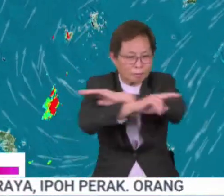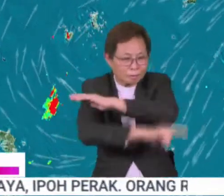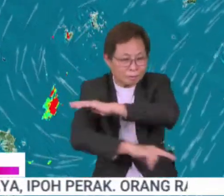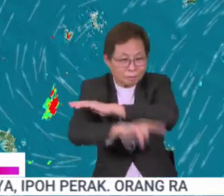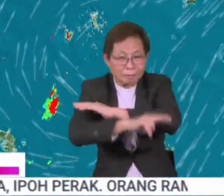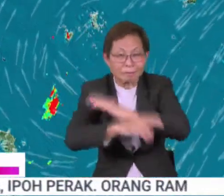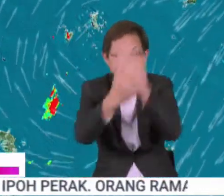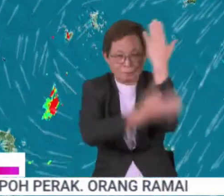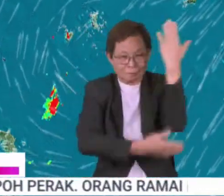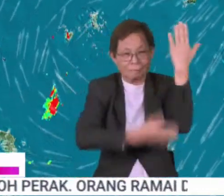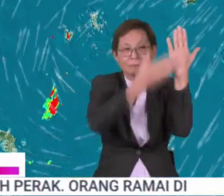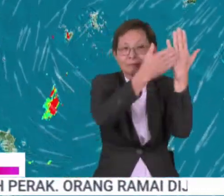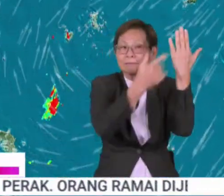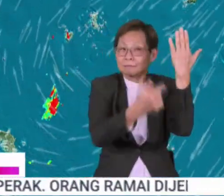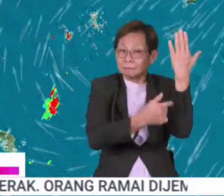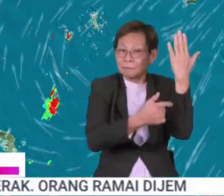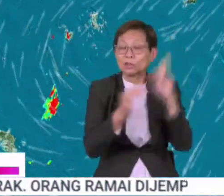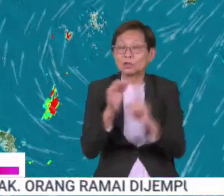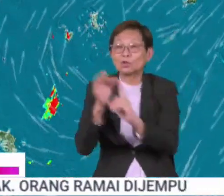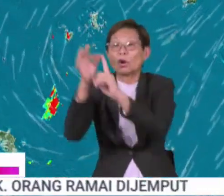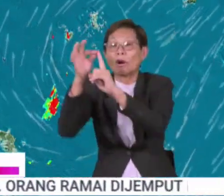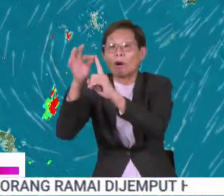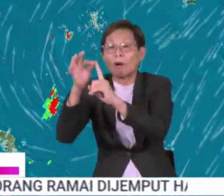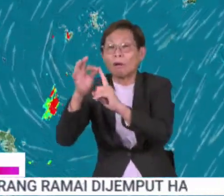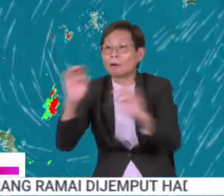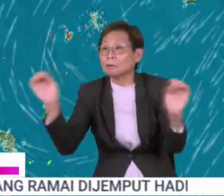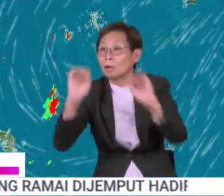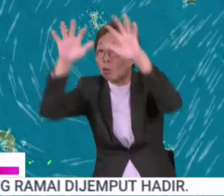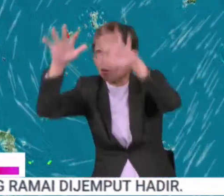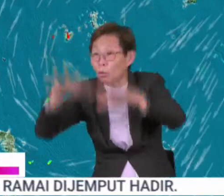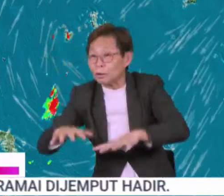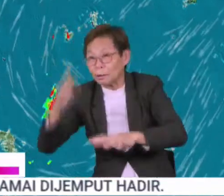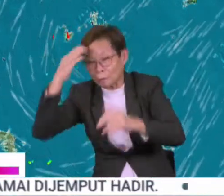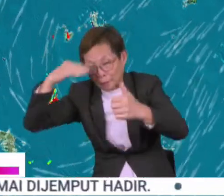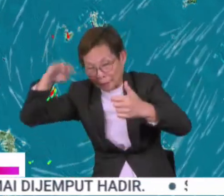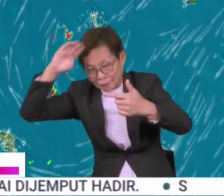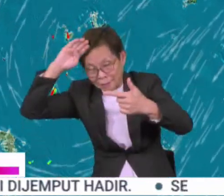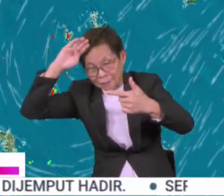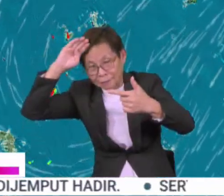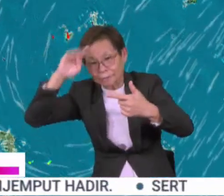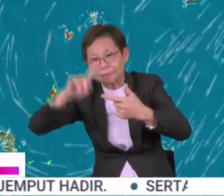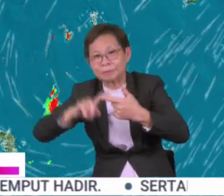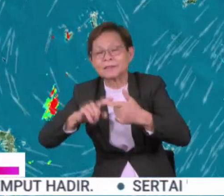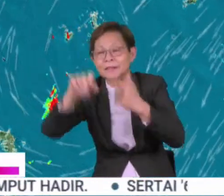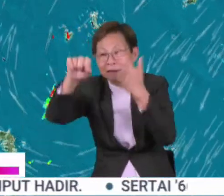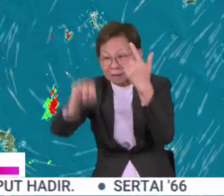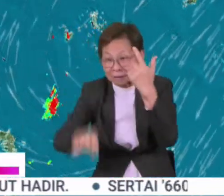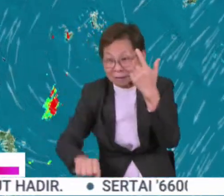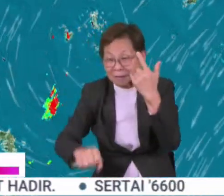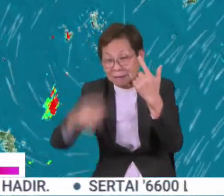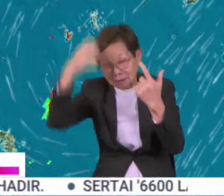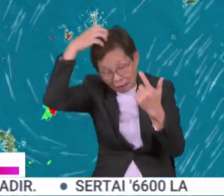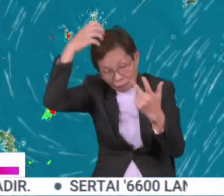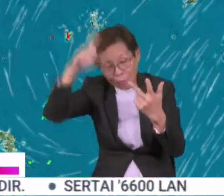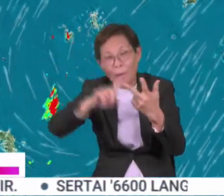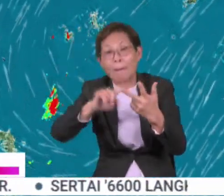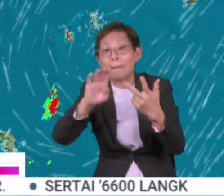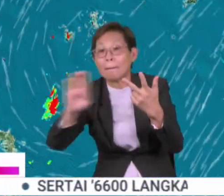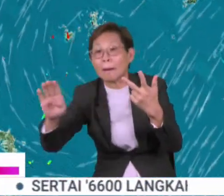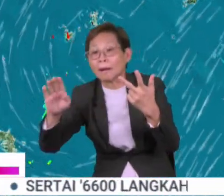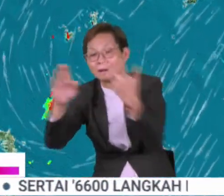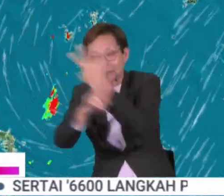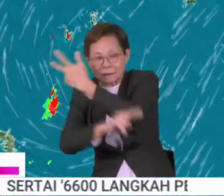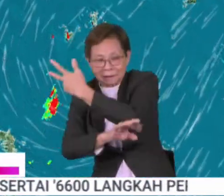di semenanjung Malaysia kecuali keadaan tiada hujan di negeri Perlis, di bahagian selatan negeri Selangor, barat